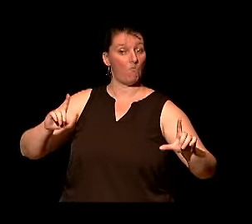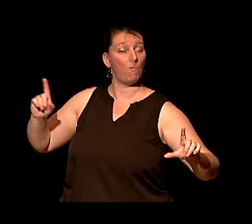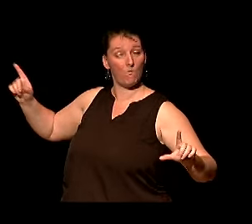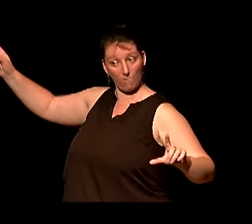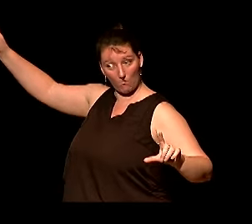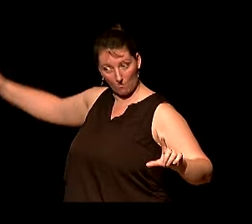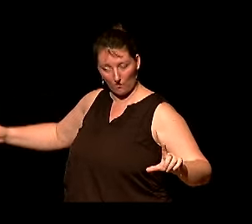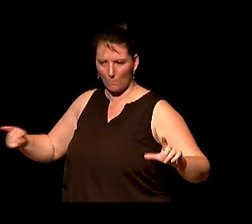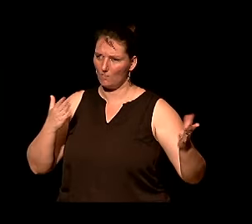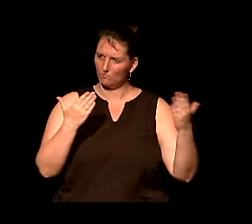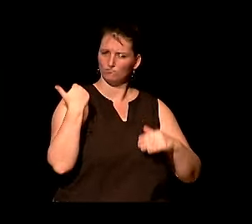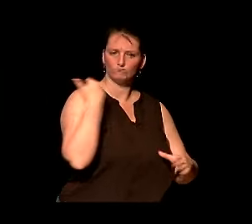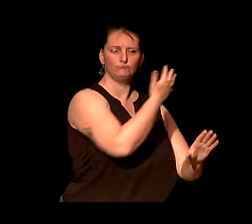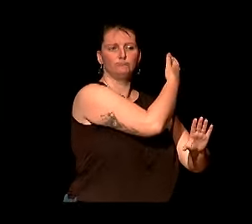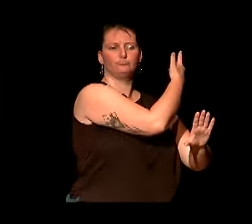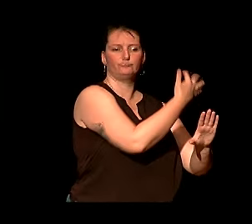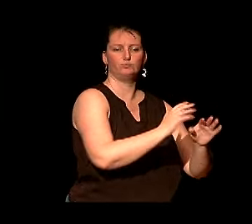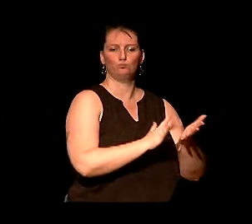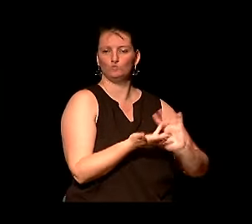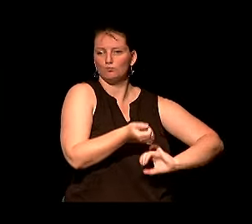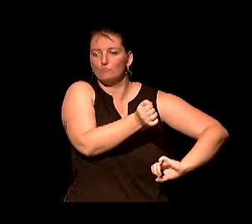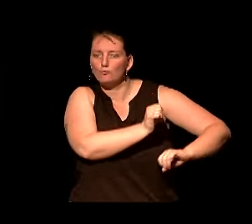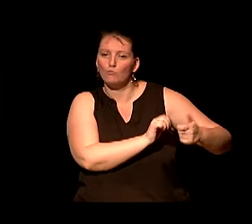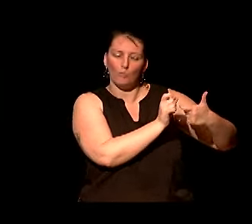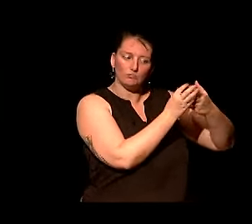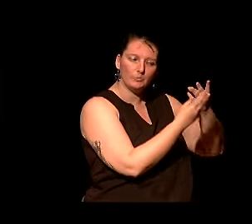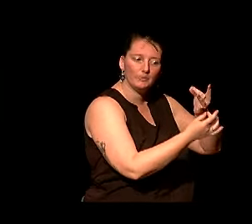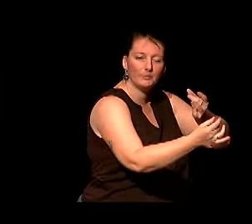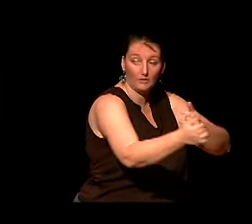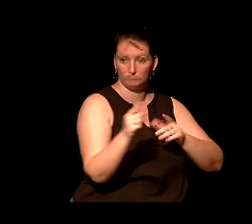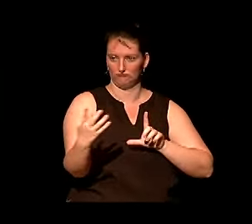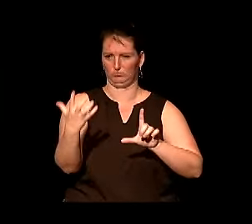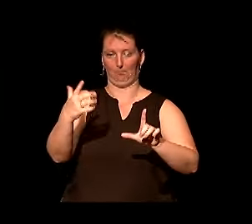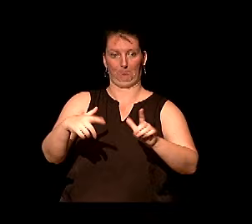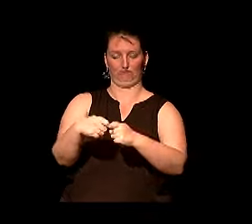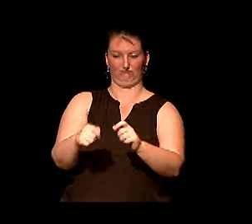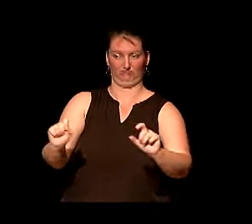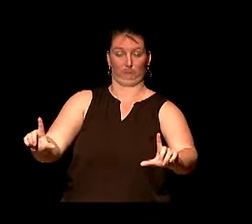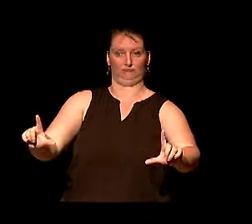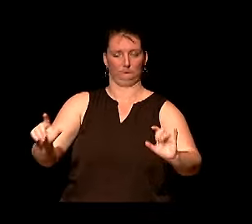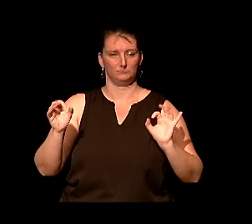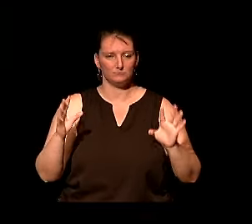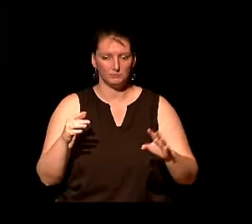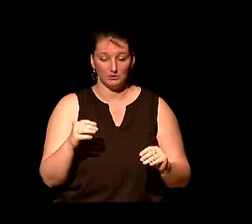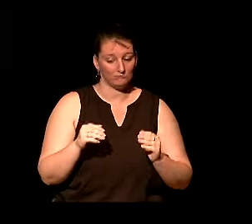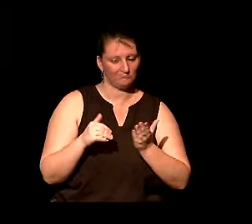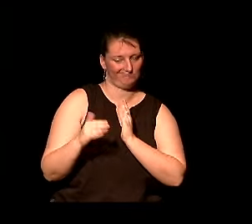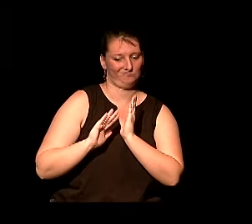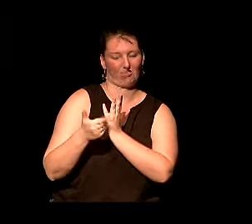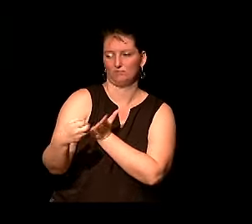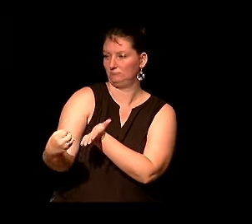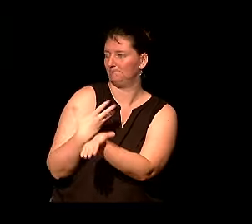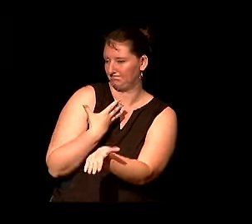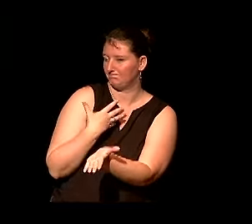peu de la fluidité, du reste du montage. Donc il y a comme une indication,